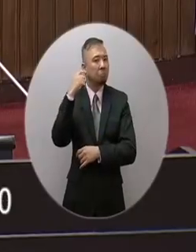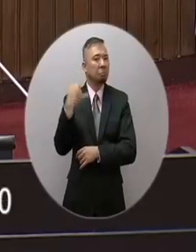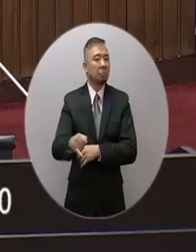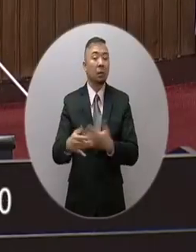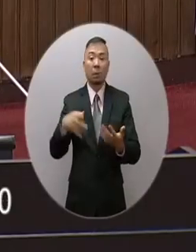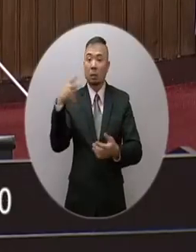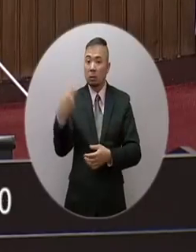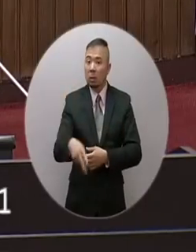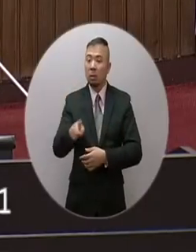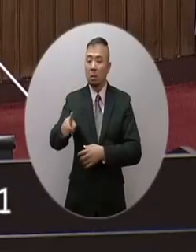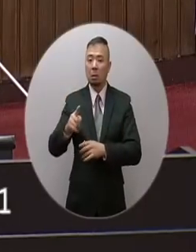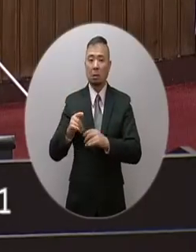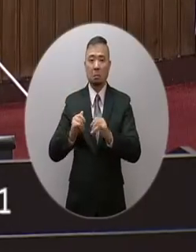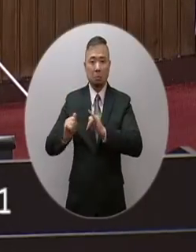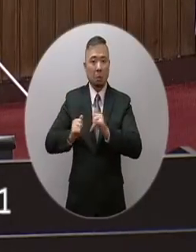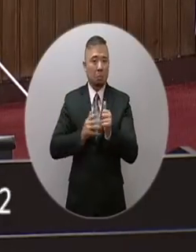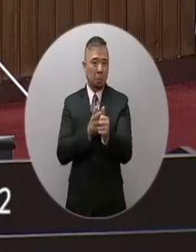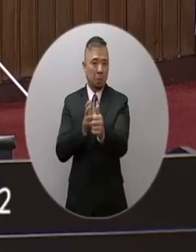显示，